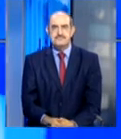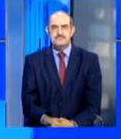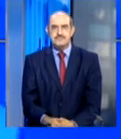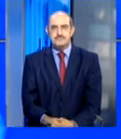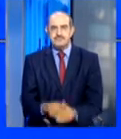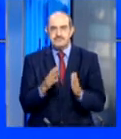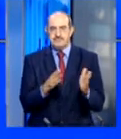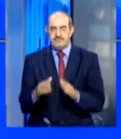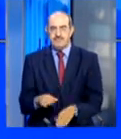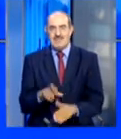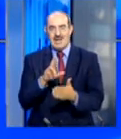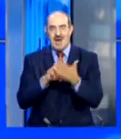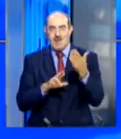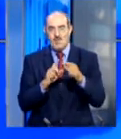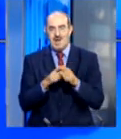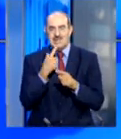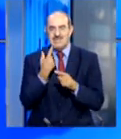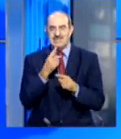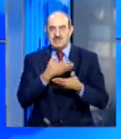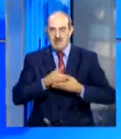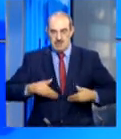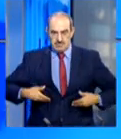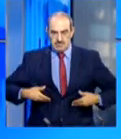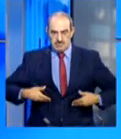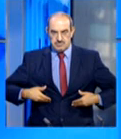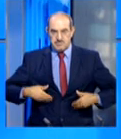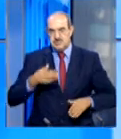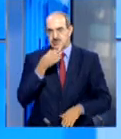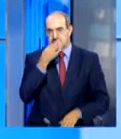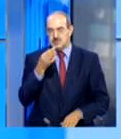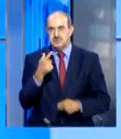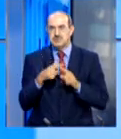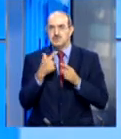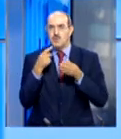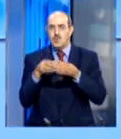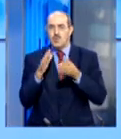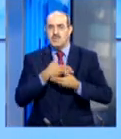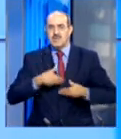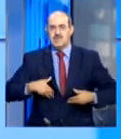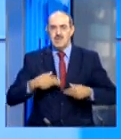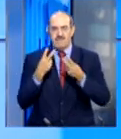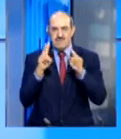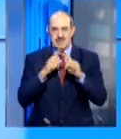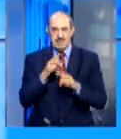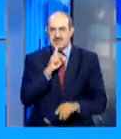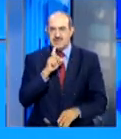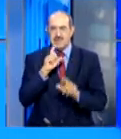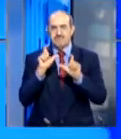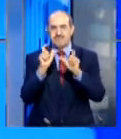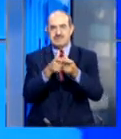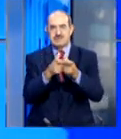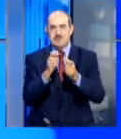أفاد بيان لمصالح الدرك الوطني بتمكن مصالح الدرك لولاية بجاية من توقيف